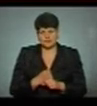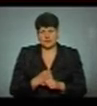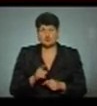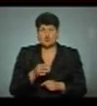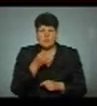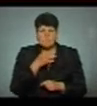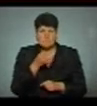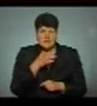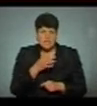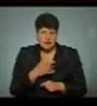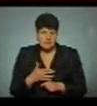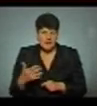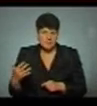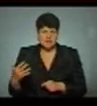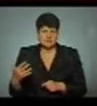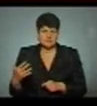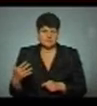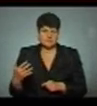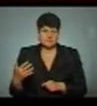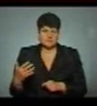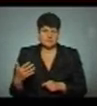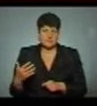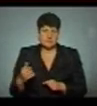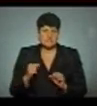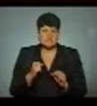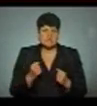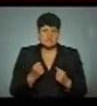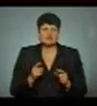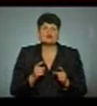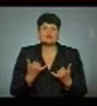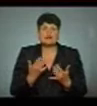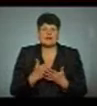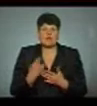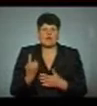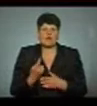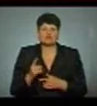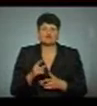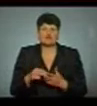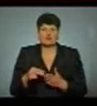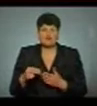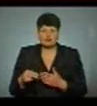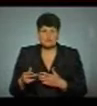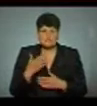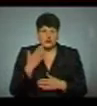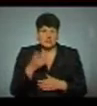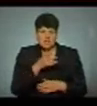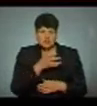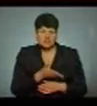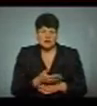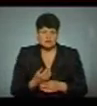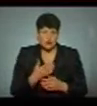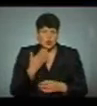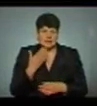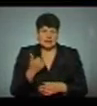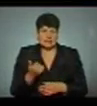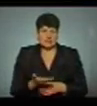медикаментів, так і засобів захисту, що зараз є в області, що закуплено за останній час, за останній тиждень, скажімо? Ну,